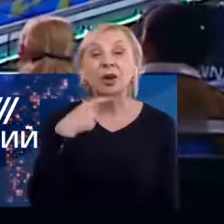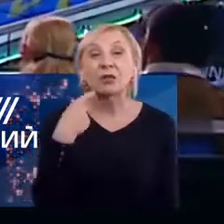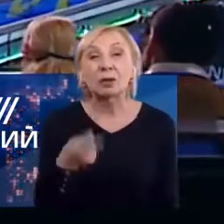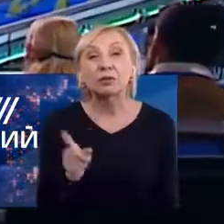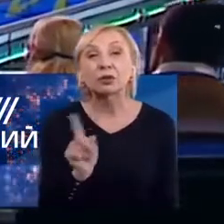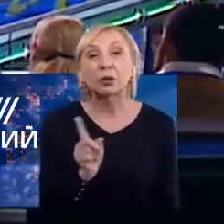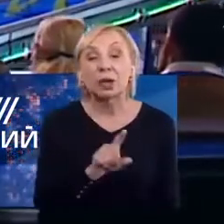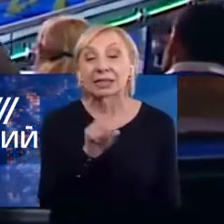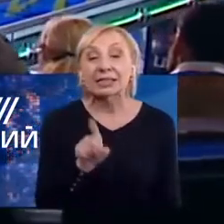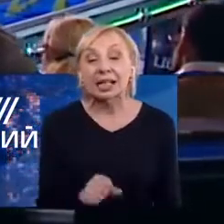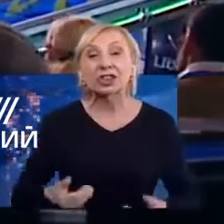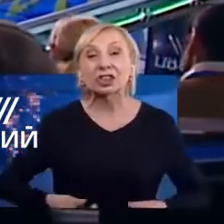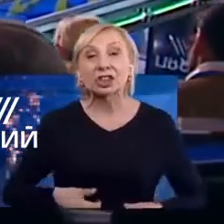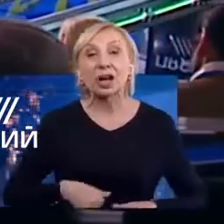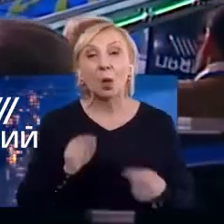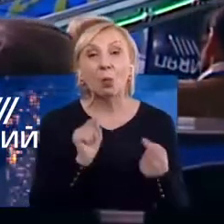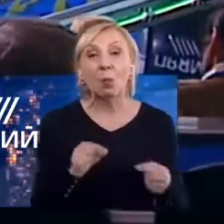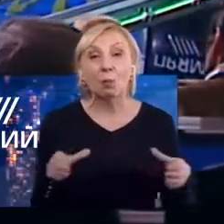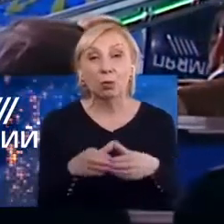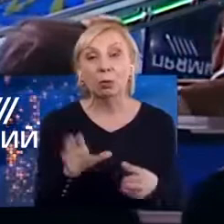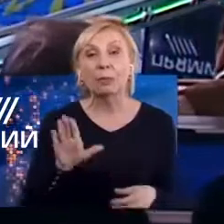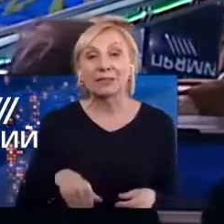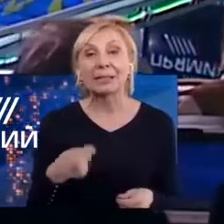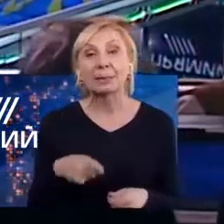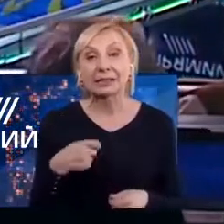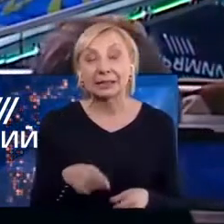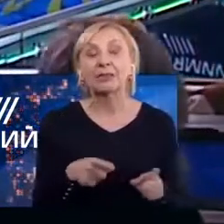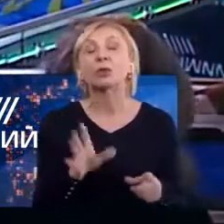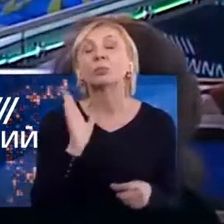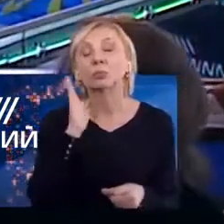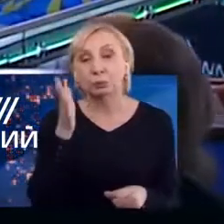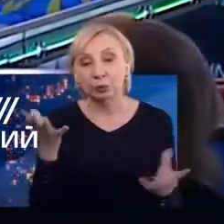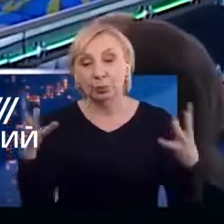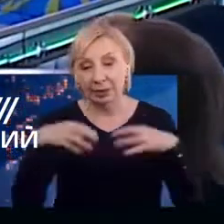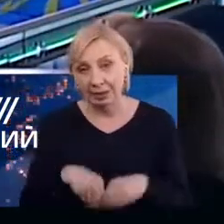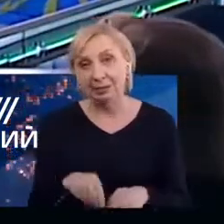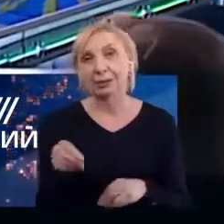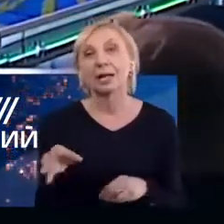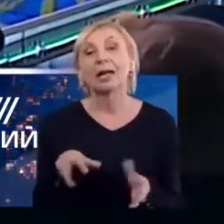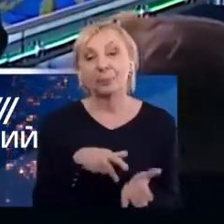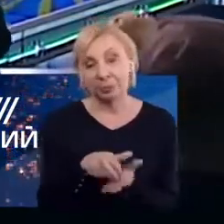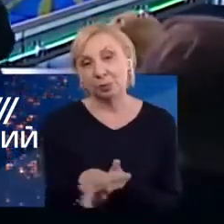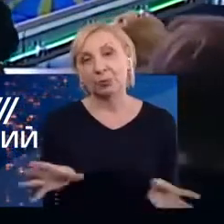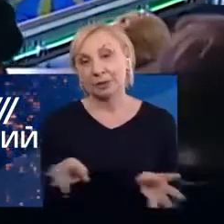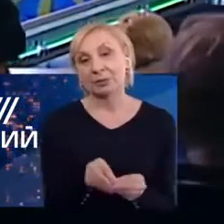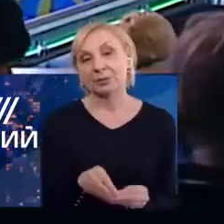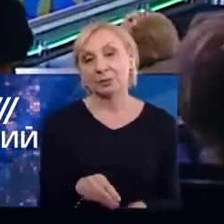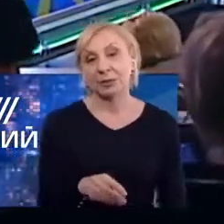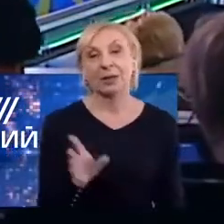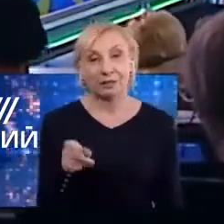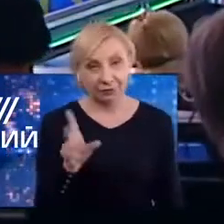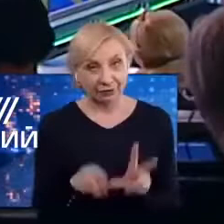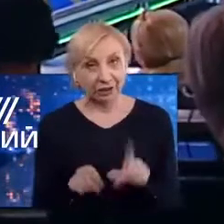що вони все одно після президентських виборів об'єднаються і підуть однією колоною, бо так започав Росія. Тобто ви вважаєте, Росія, що і...